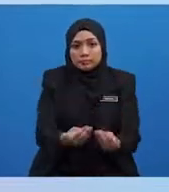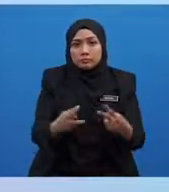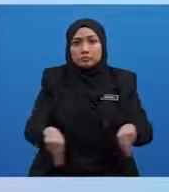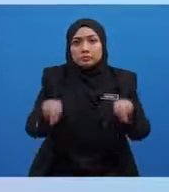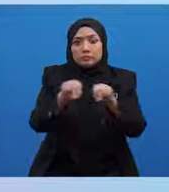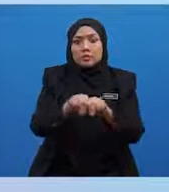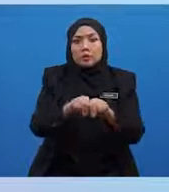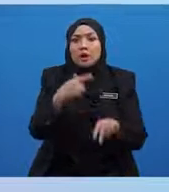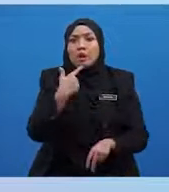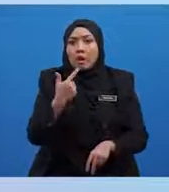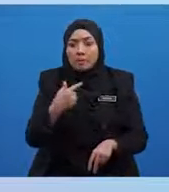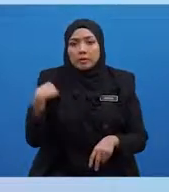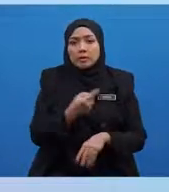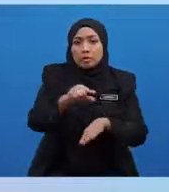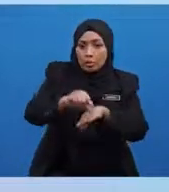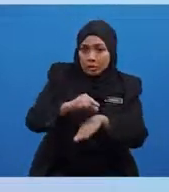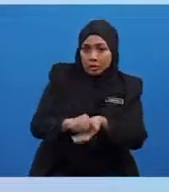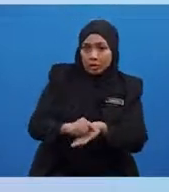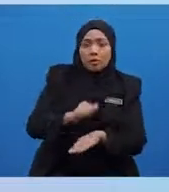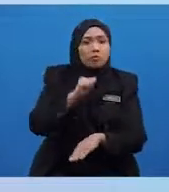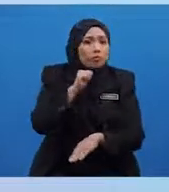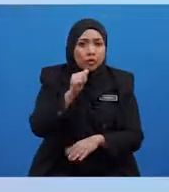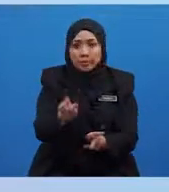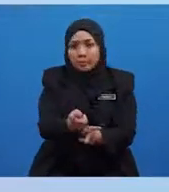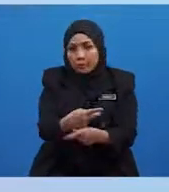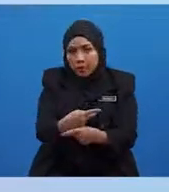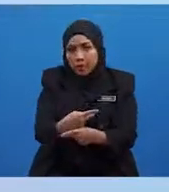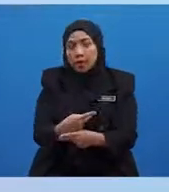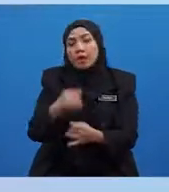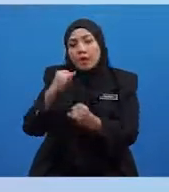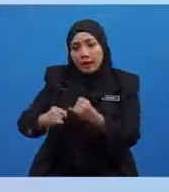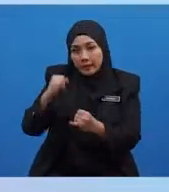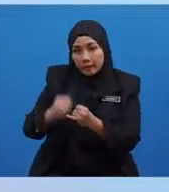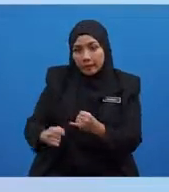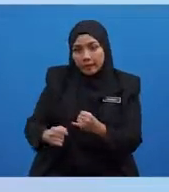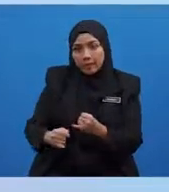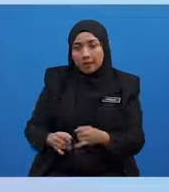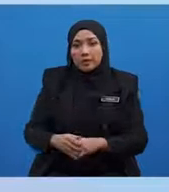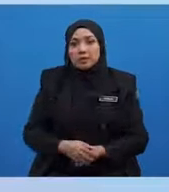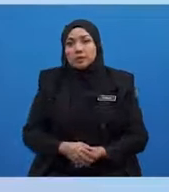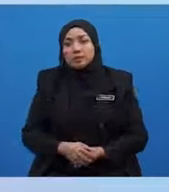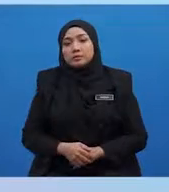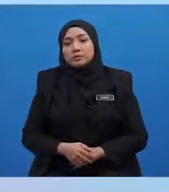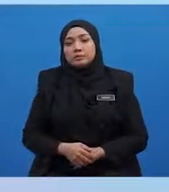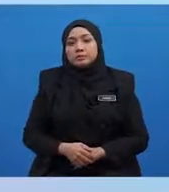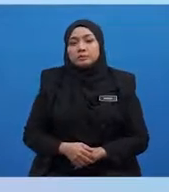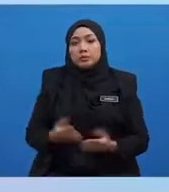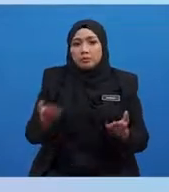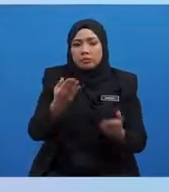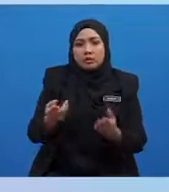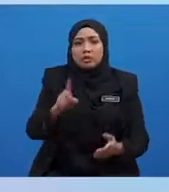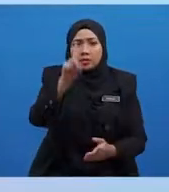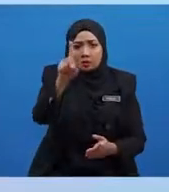lama digunakan, iaitu bukan produk akhir. Produk ini jarang dibeli dan kos unit seunitnya tinggi.